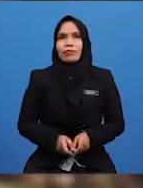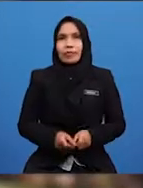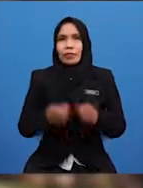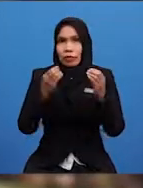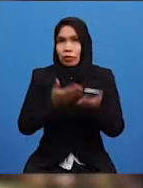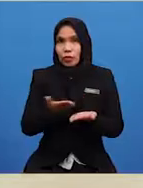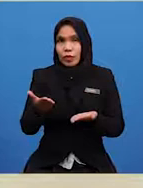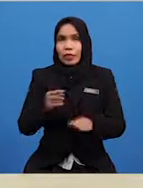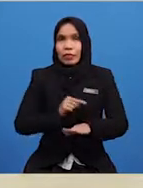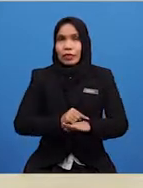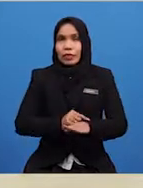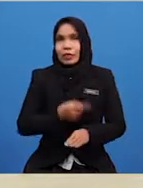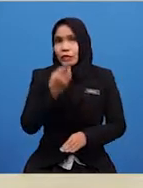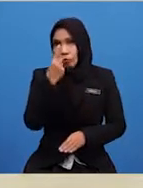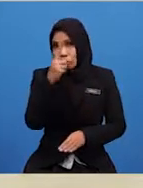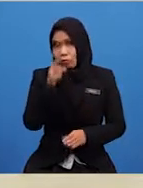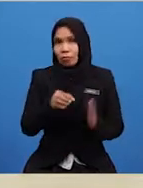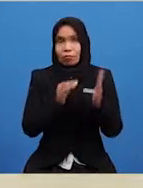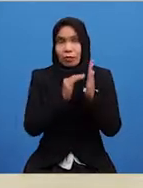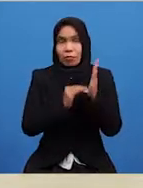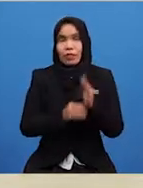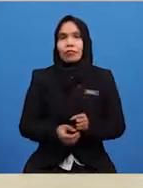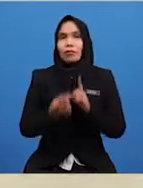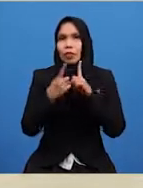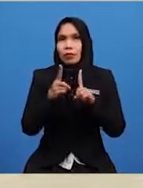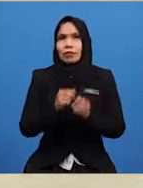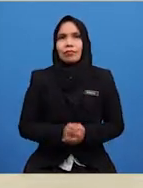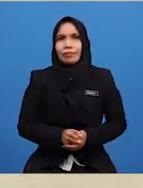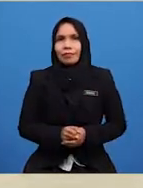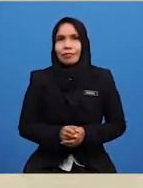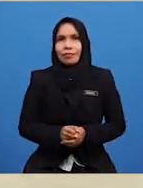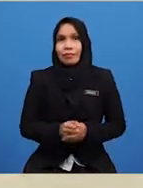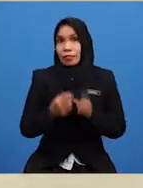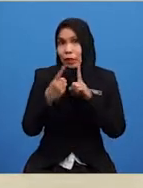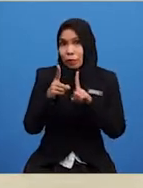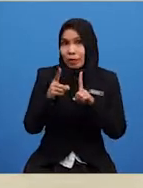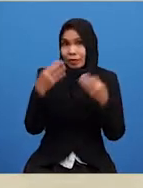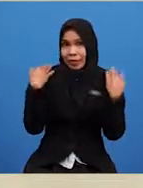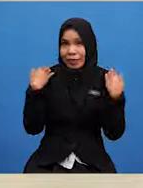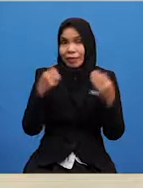semak jawapan anda. Ada tak yang jawab pembentukan empayar yang luas?